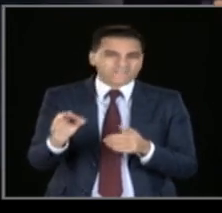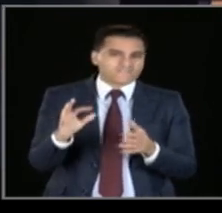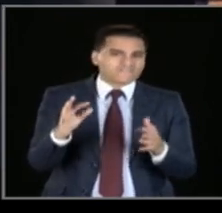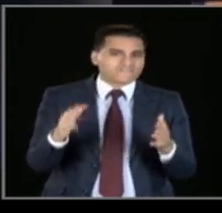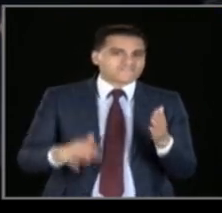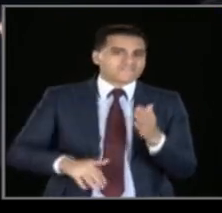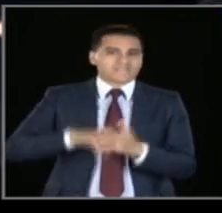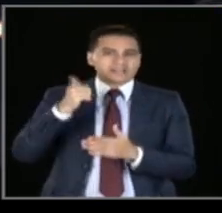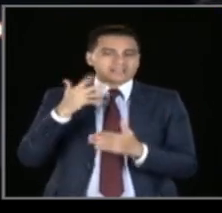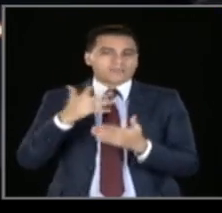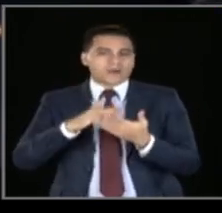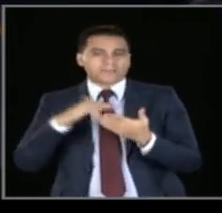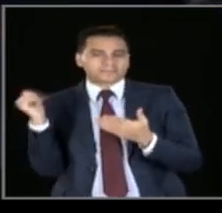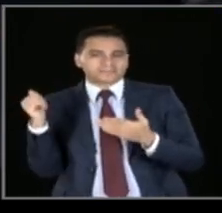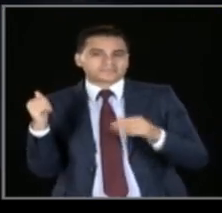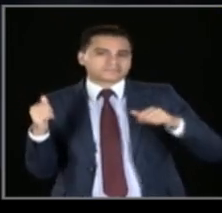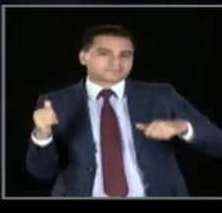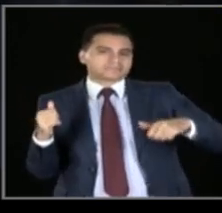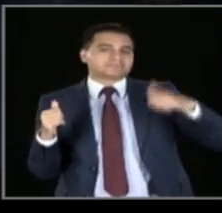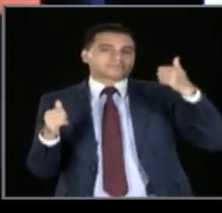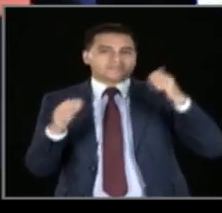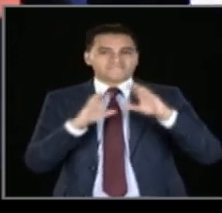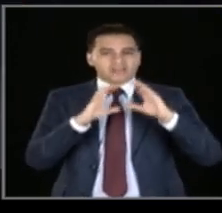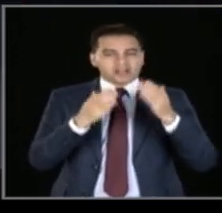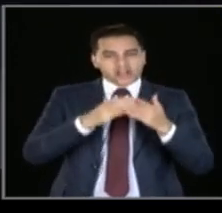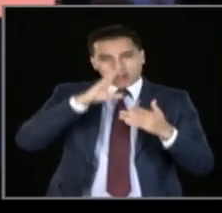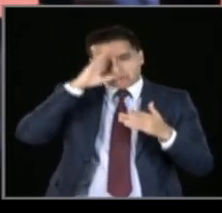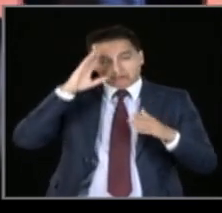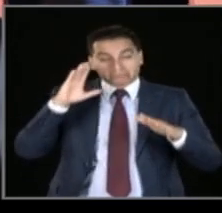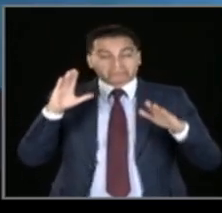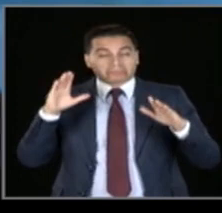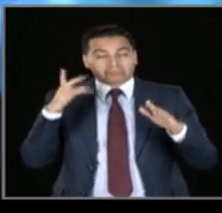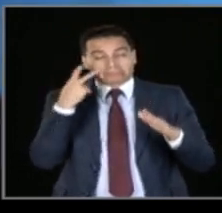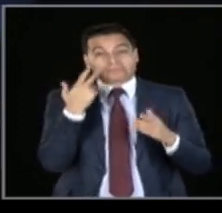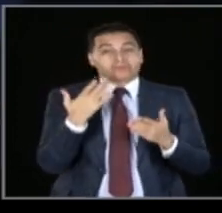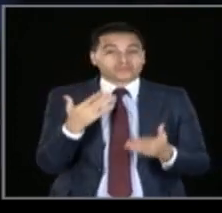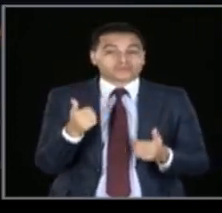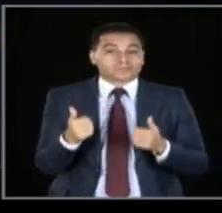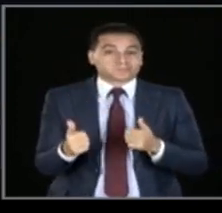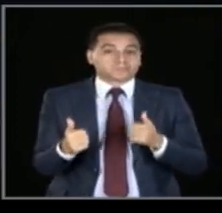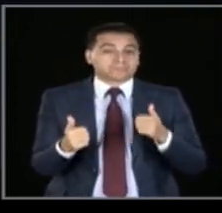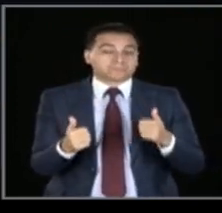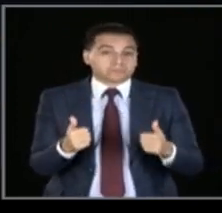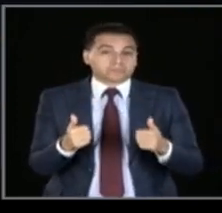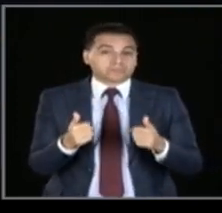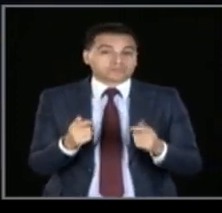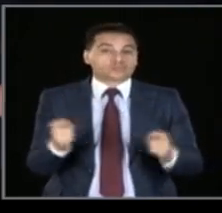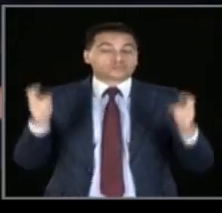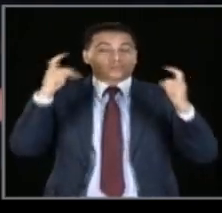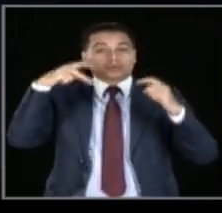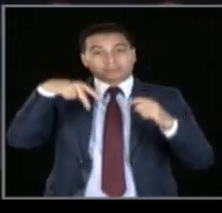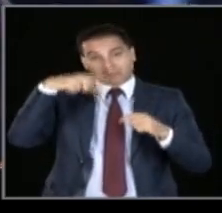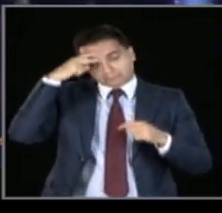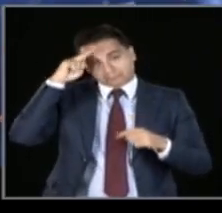ولا الملوك هيزوده النتيجه علشان يحافظوا على امل البقاء والوصول الى دور